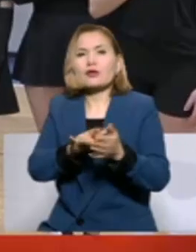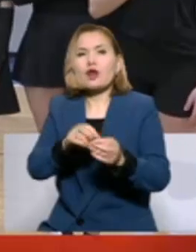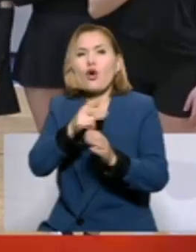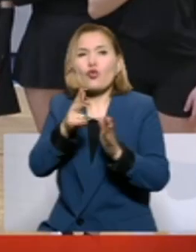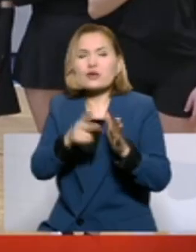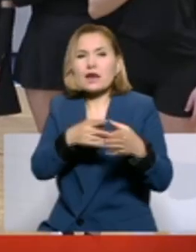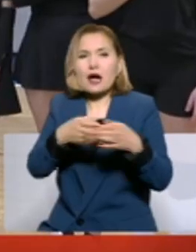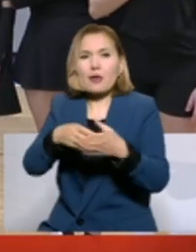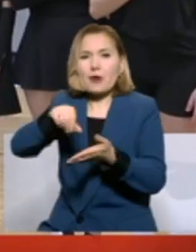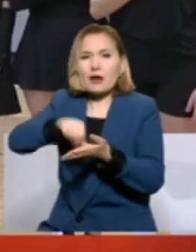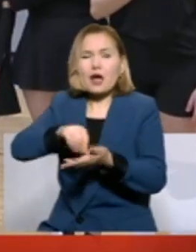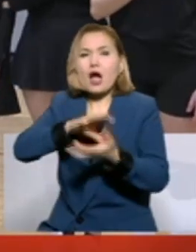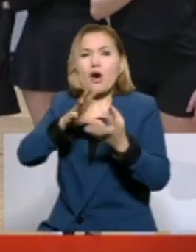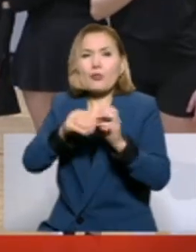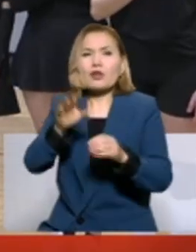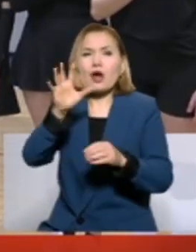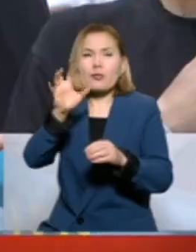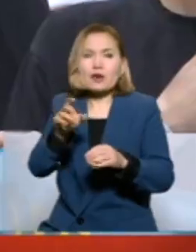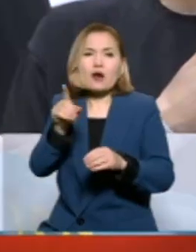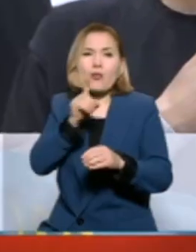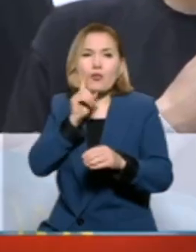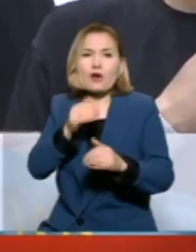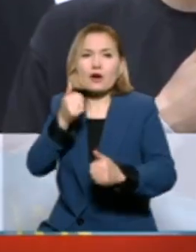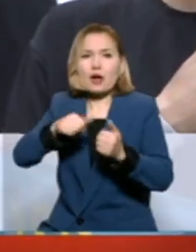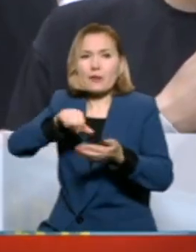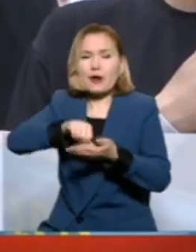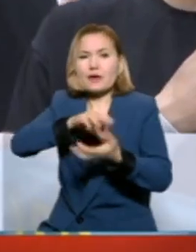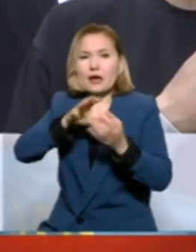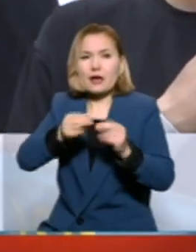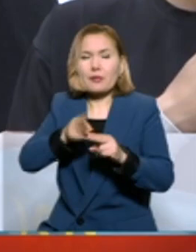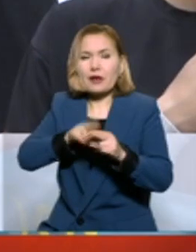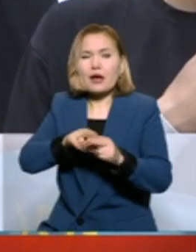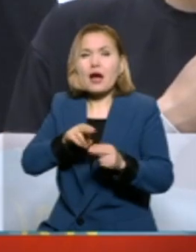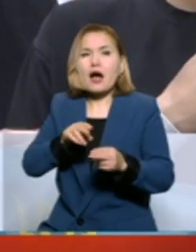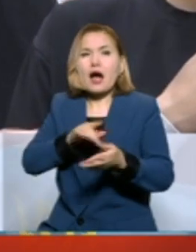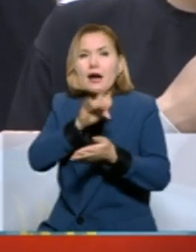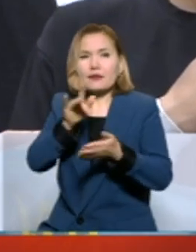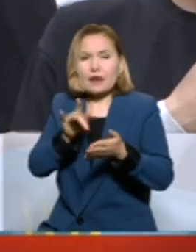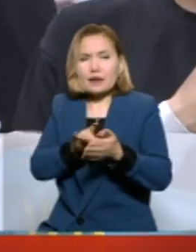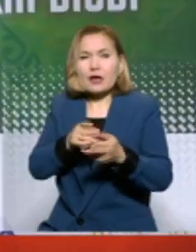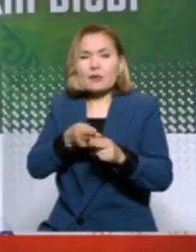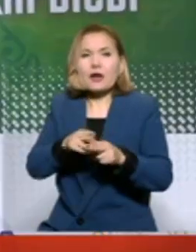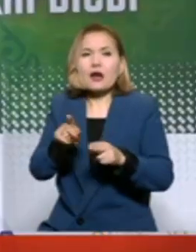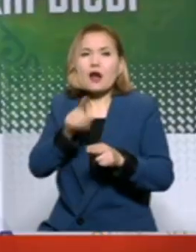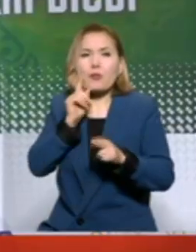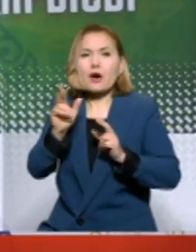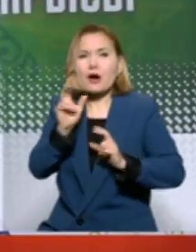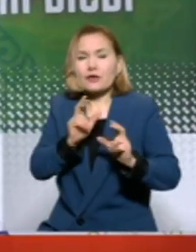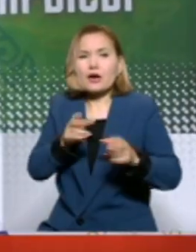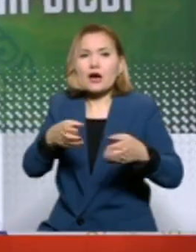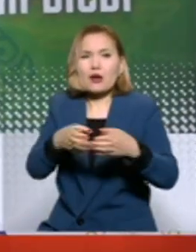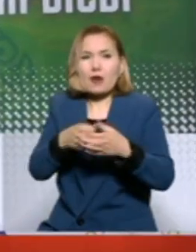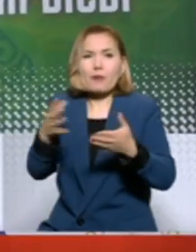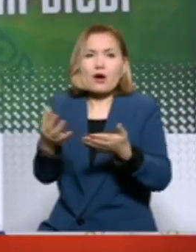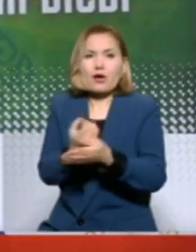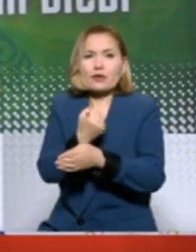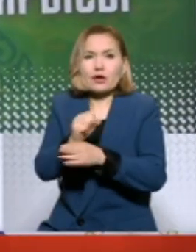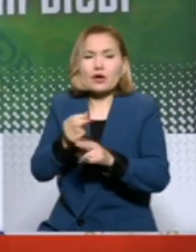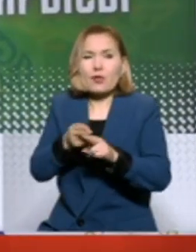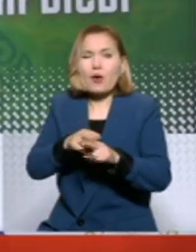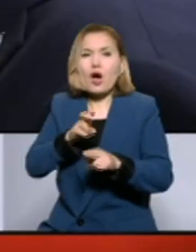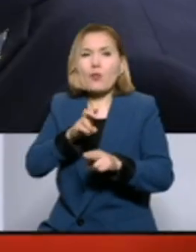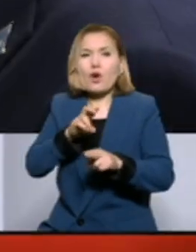18 команда, барлығы 500-ден астам шәкірт қатысты. Сайыста Бартын қаласынан барған студент қыздар чемпион болса, Болу